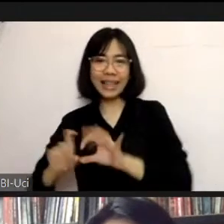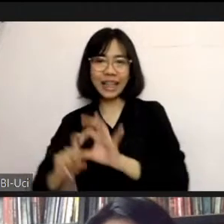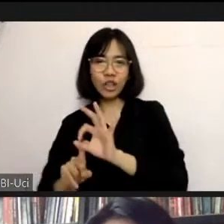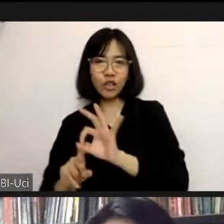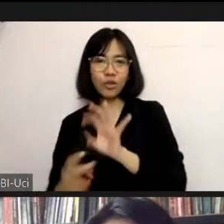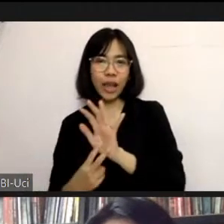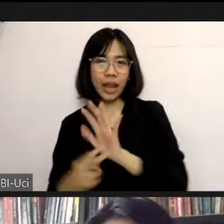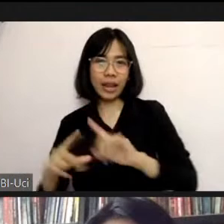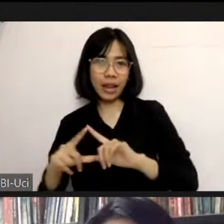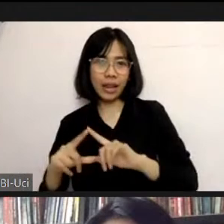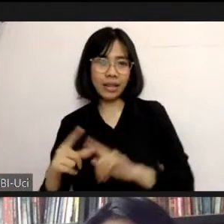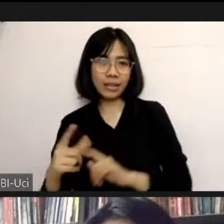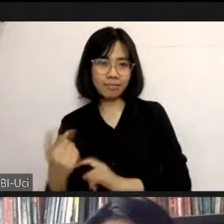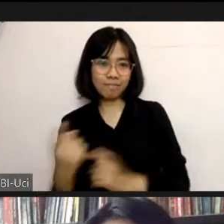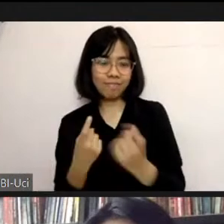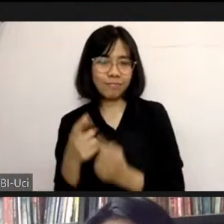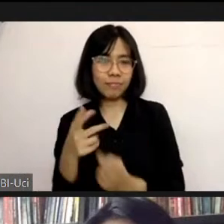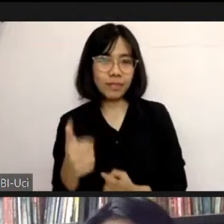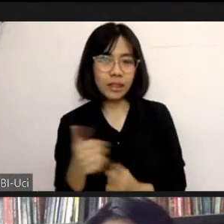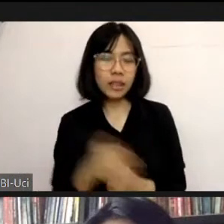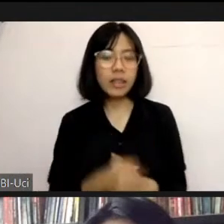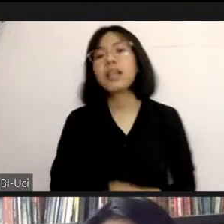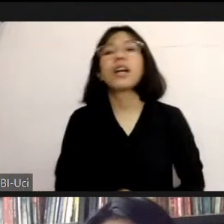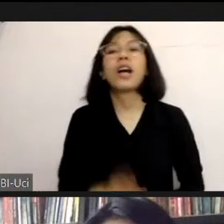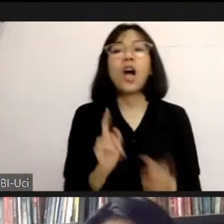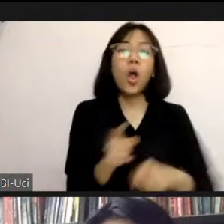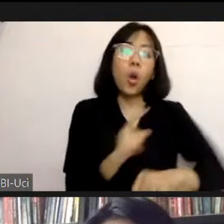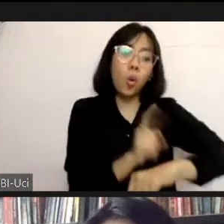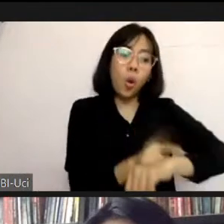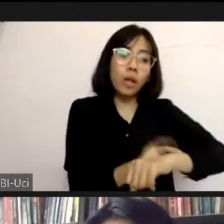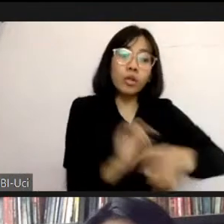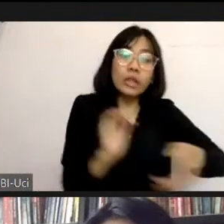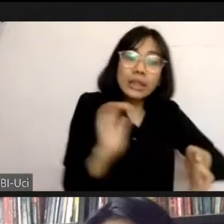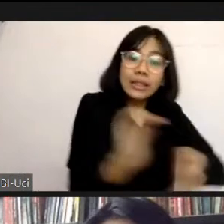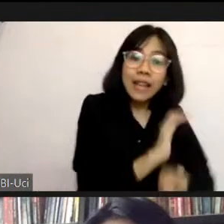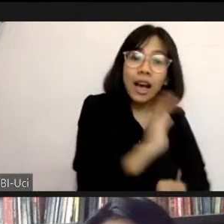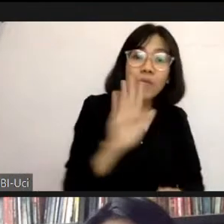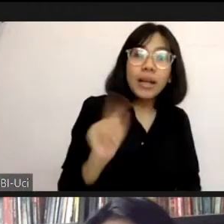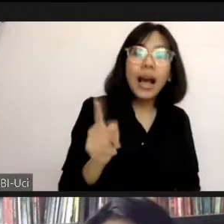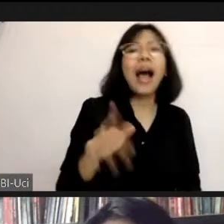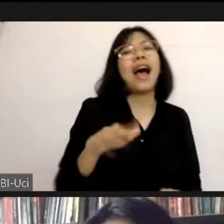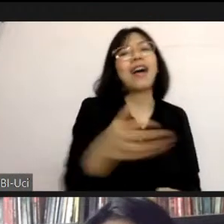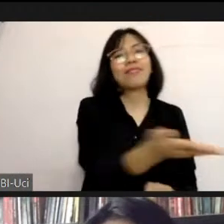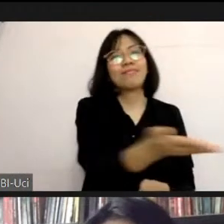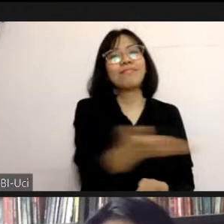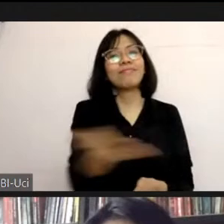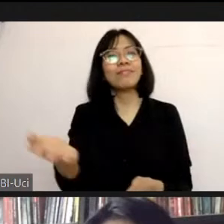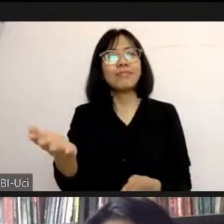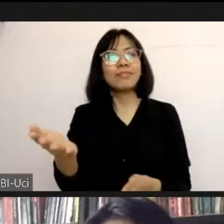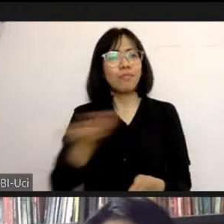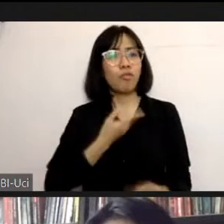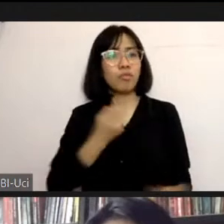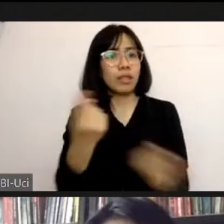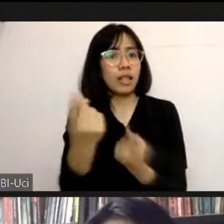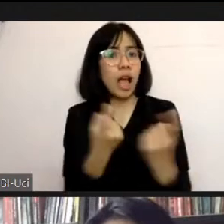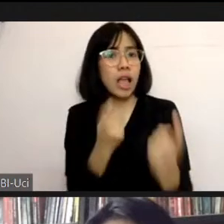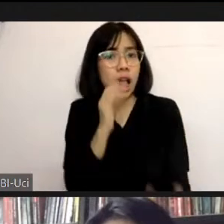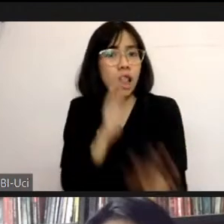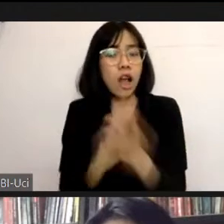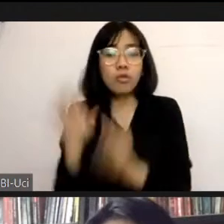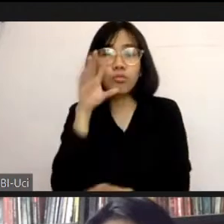termin. Kalau masih tersedia waktu, saya juga akan memberikan kesempatan bagi peserta yang ingin bertanya langsung secara